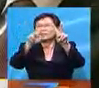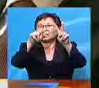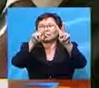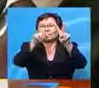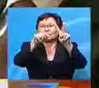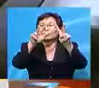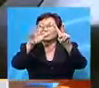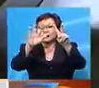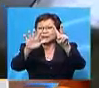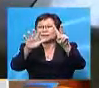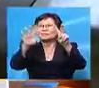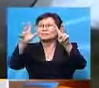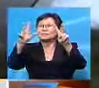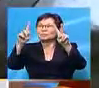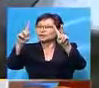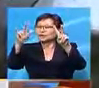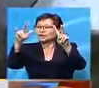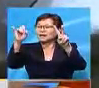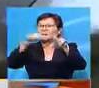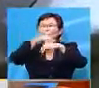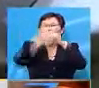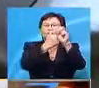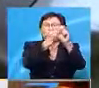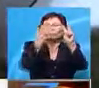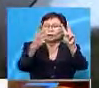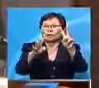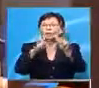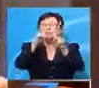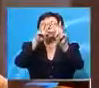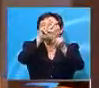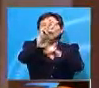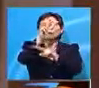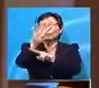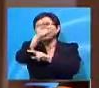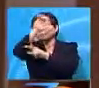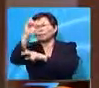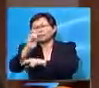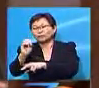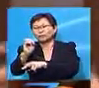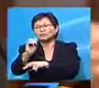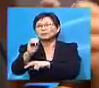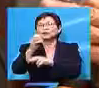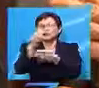$2.5 trilion pada tahun 2014. 24% daripada jumlah itu